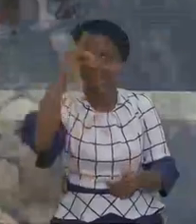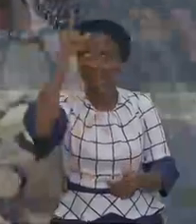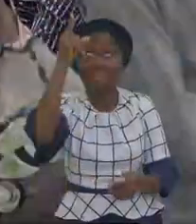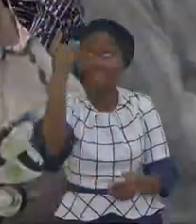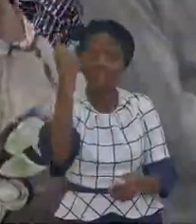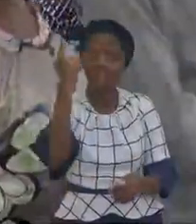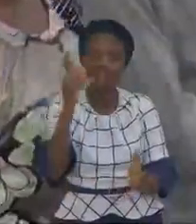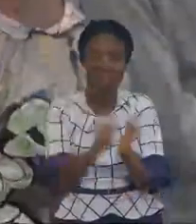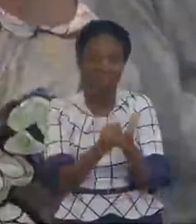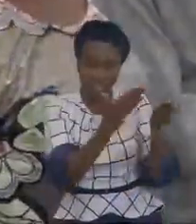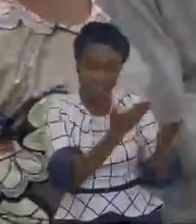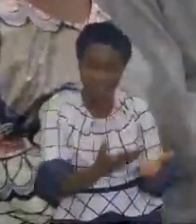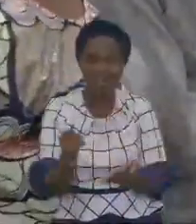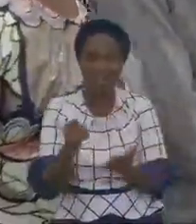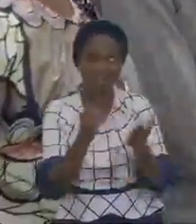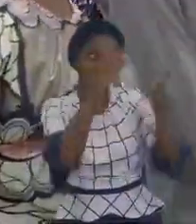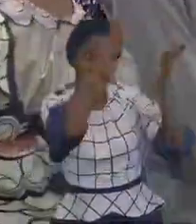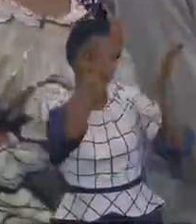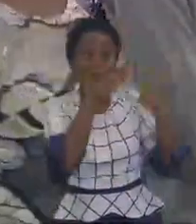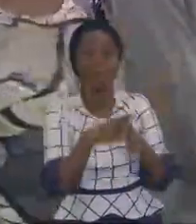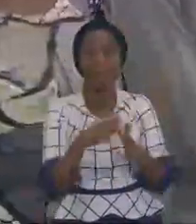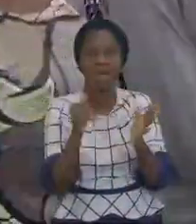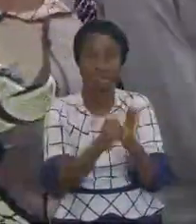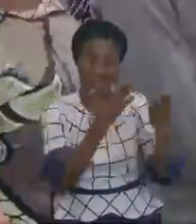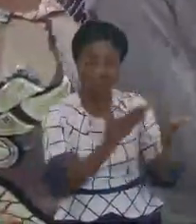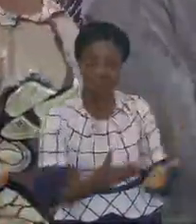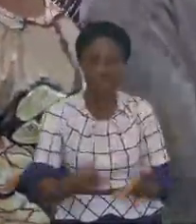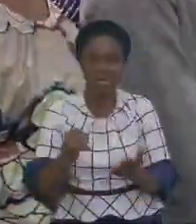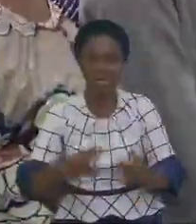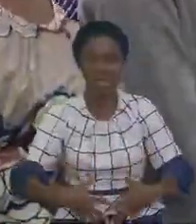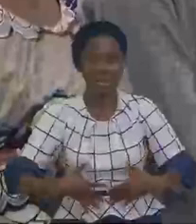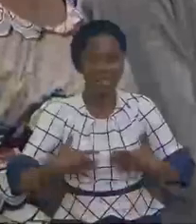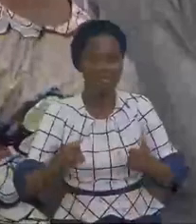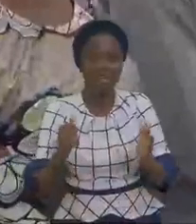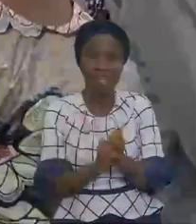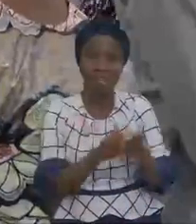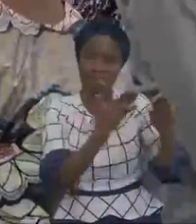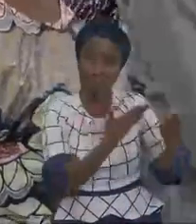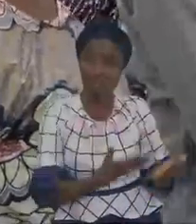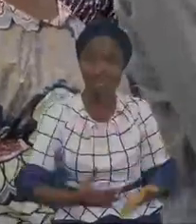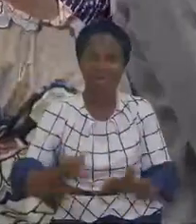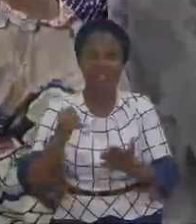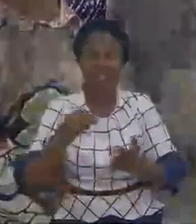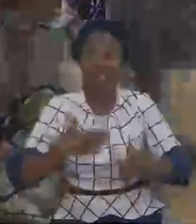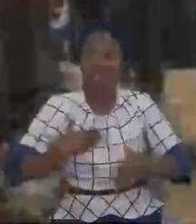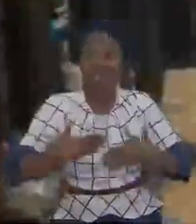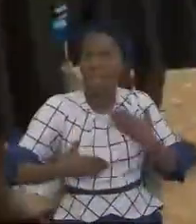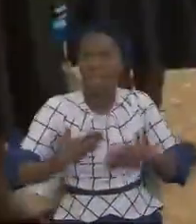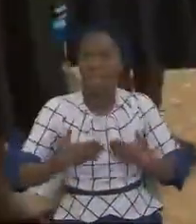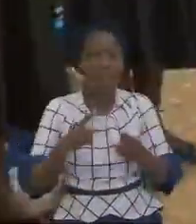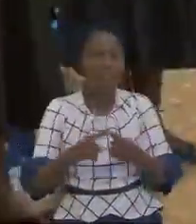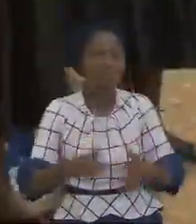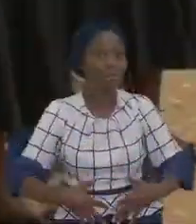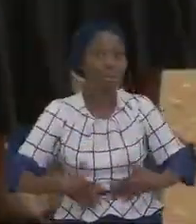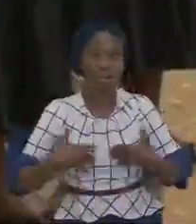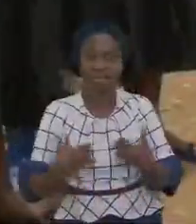C'est lui qui apporte la vie. C'est lui qui apporte l'excitation dans la vie. Et il apporte le